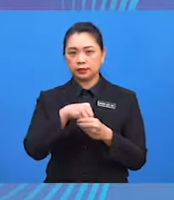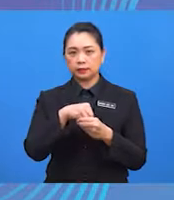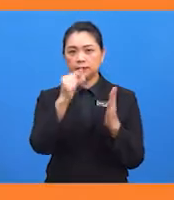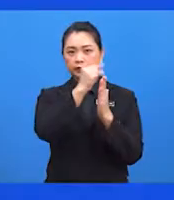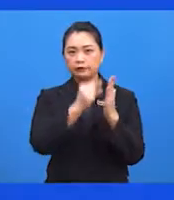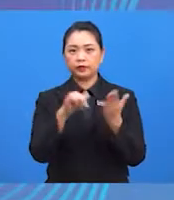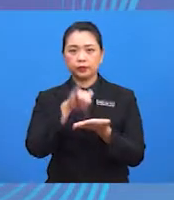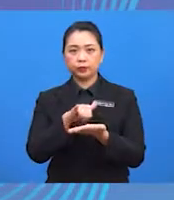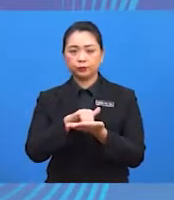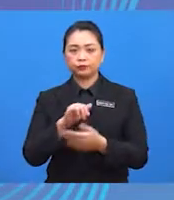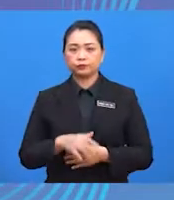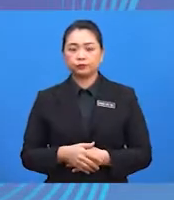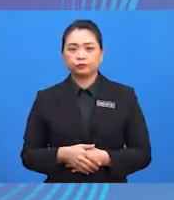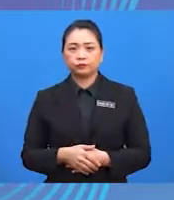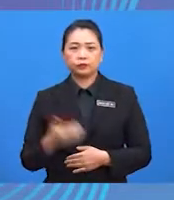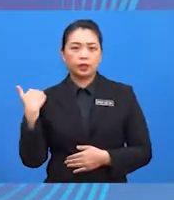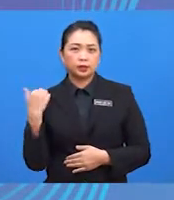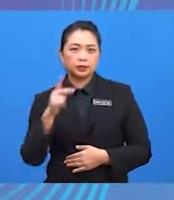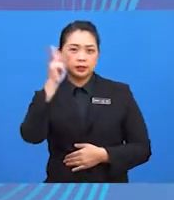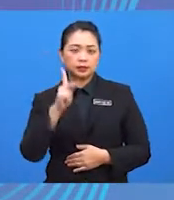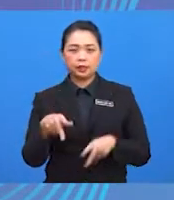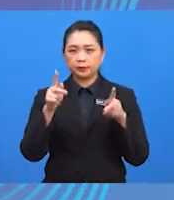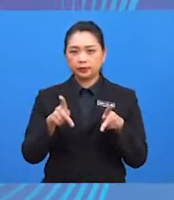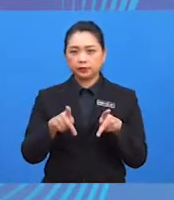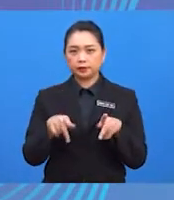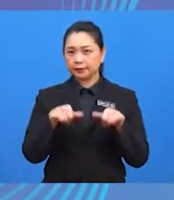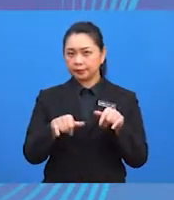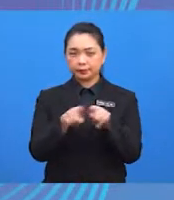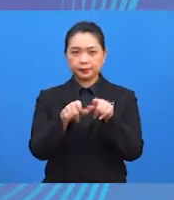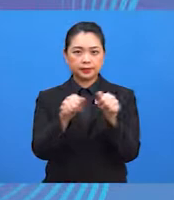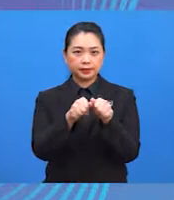tersebut. Adakah para pelajar masih bersama saya?